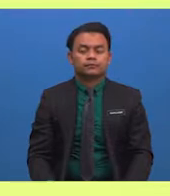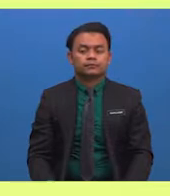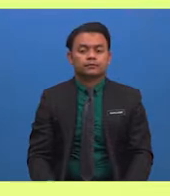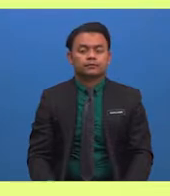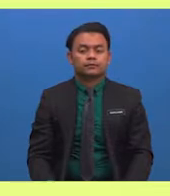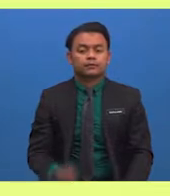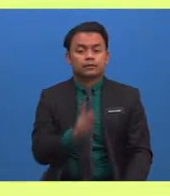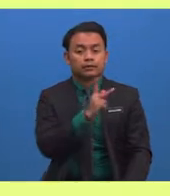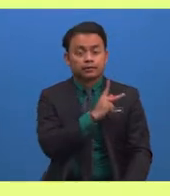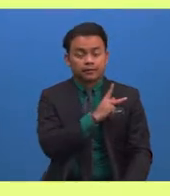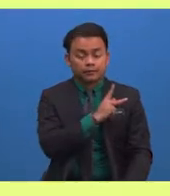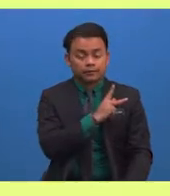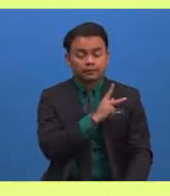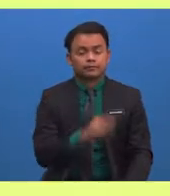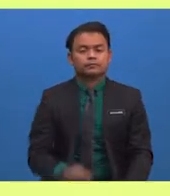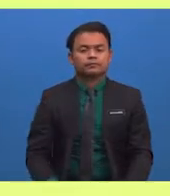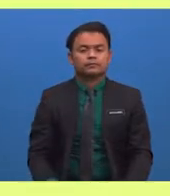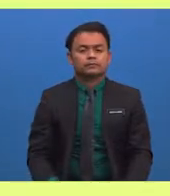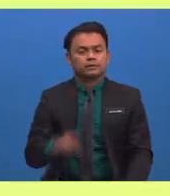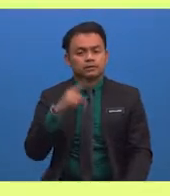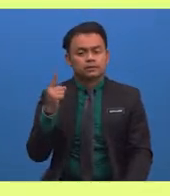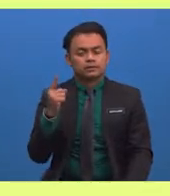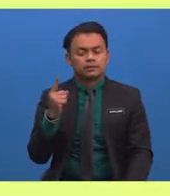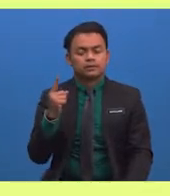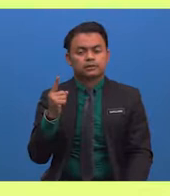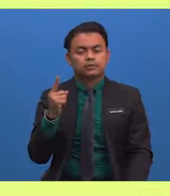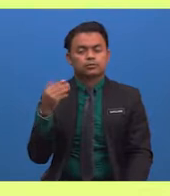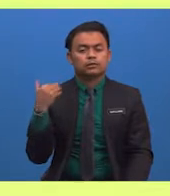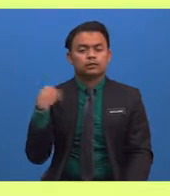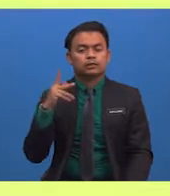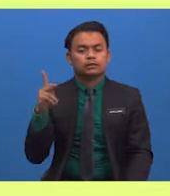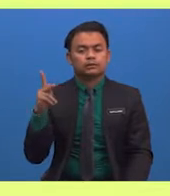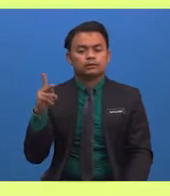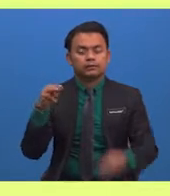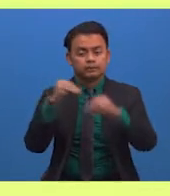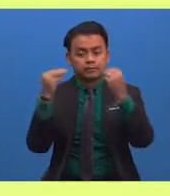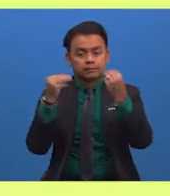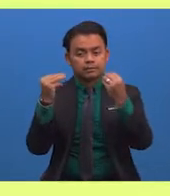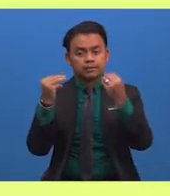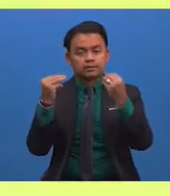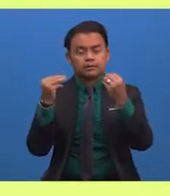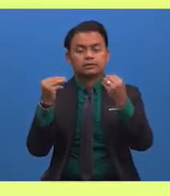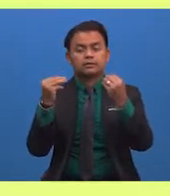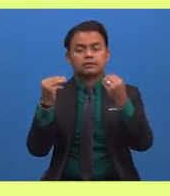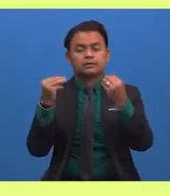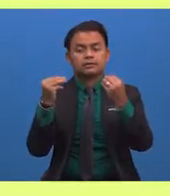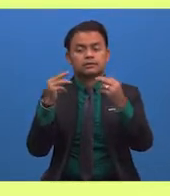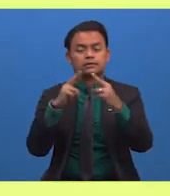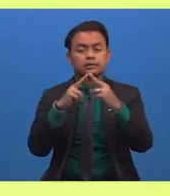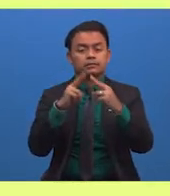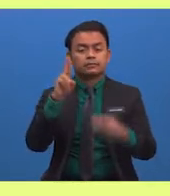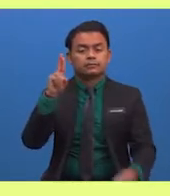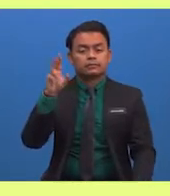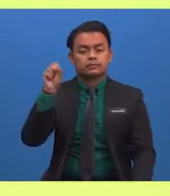Khalifah juga kerap menganjurkan majlis perbahasan rasmi di istana bagi menyelesaikan